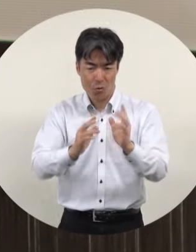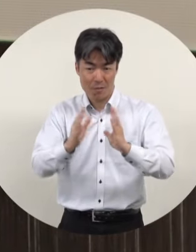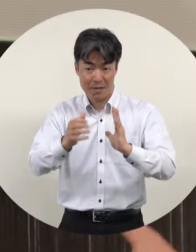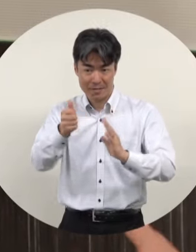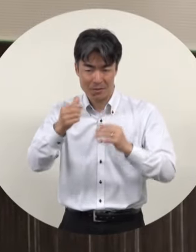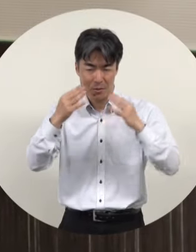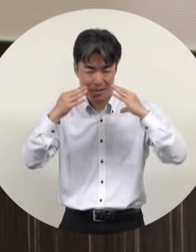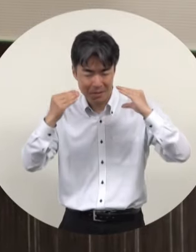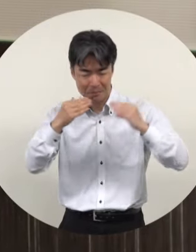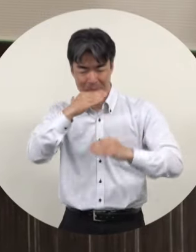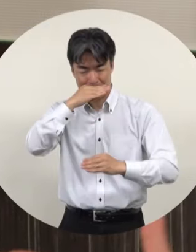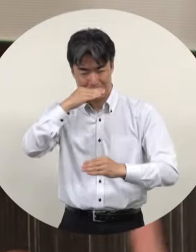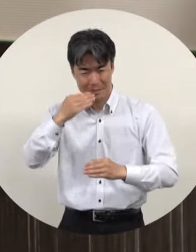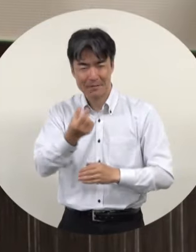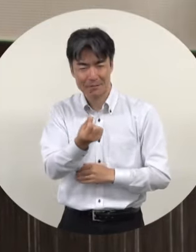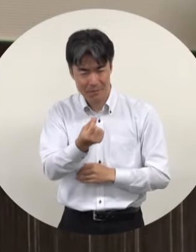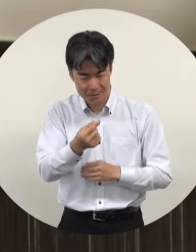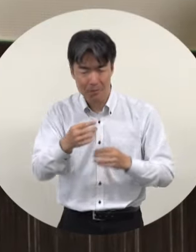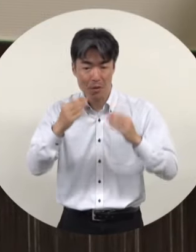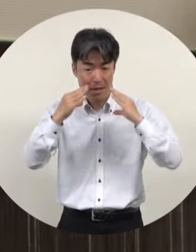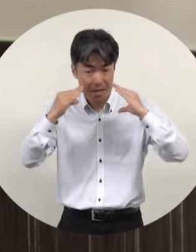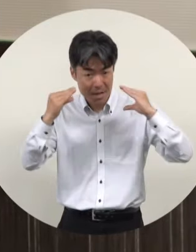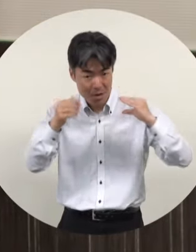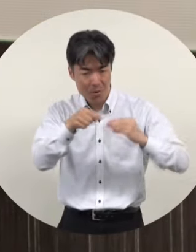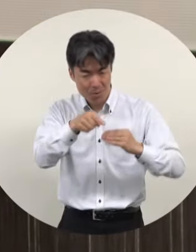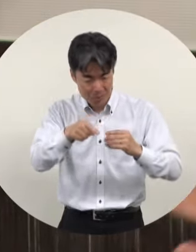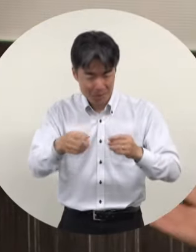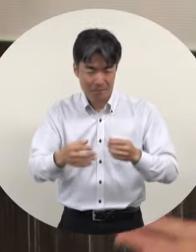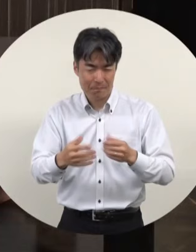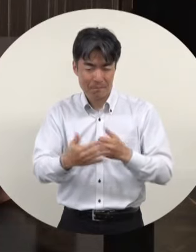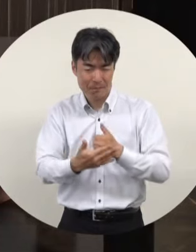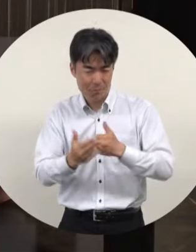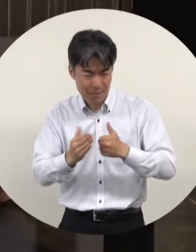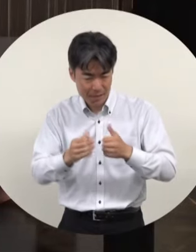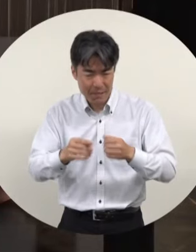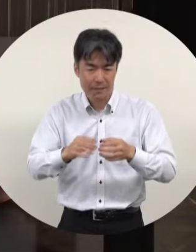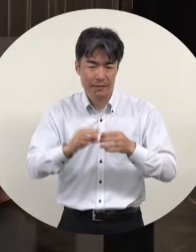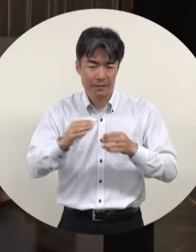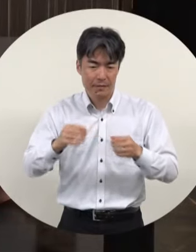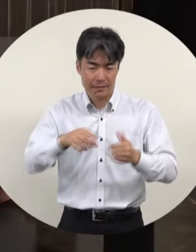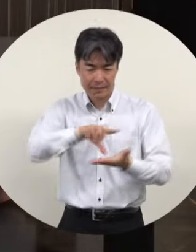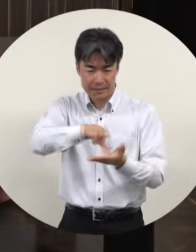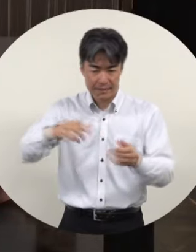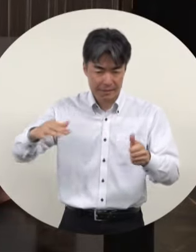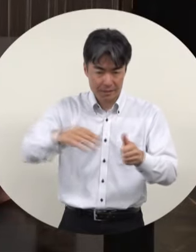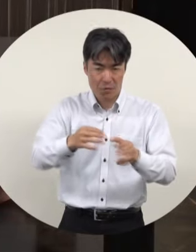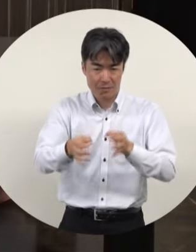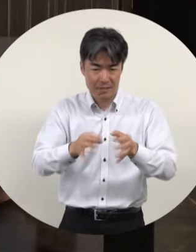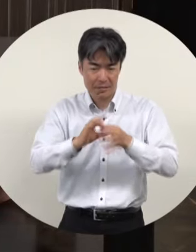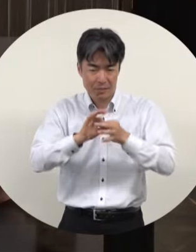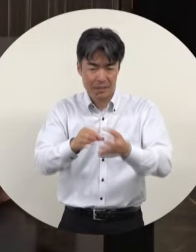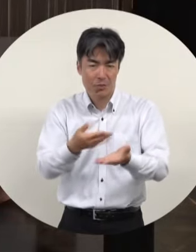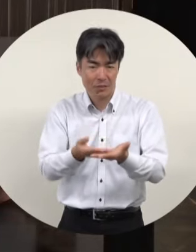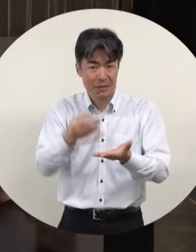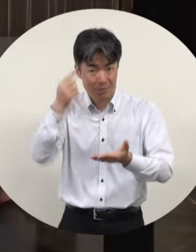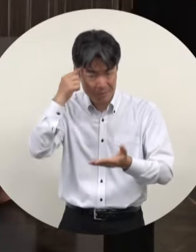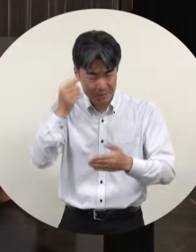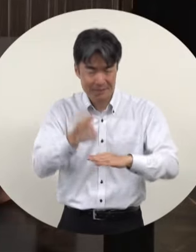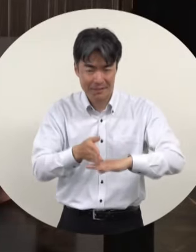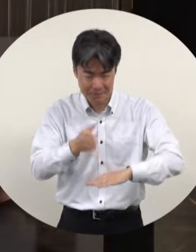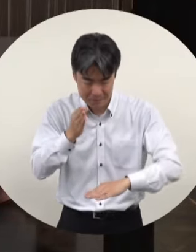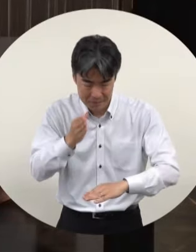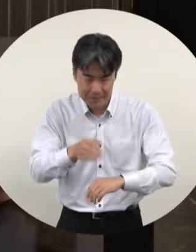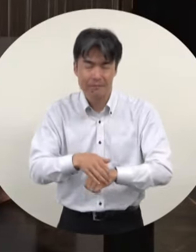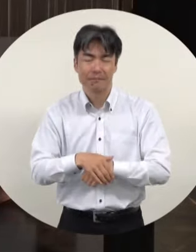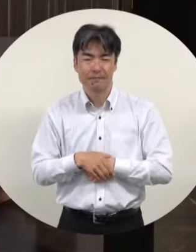。 小林さんの笑顔ももう素敵ですもんね。 ありがとうございます。 その笑顔で地元に愛されるお店を続けていってほしいなと思います。ありがとうござい